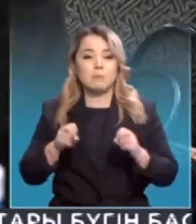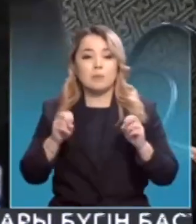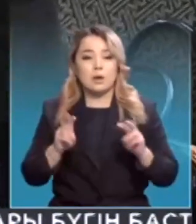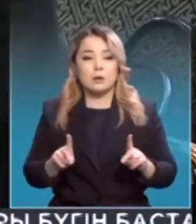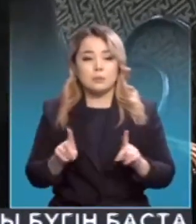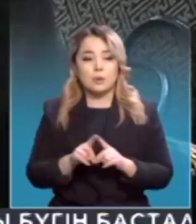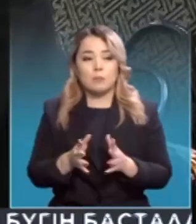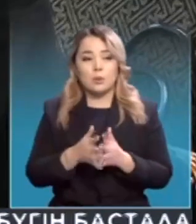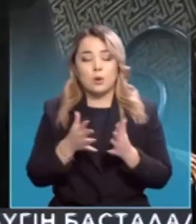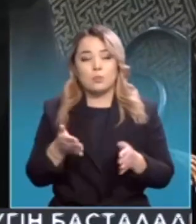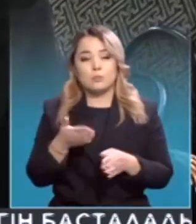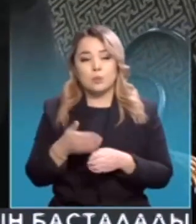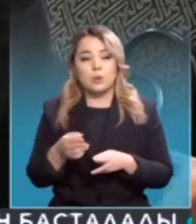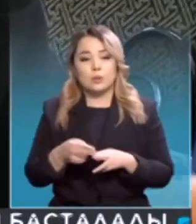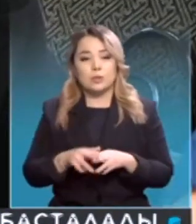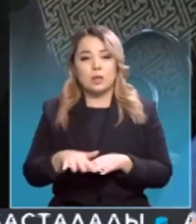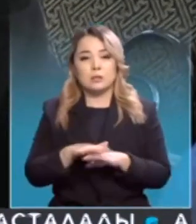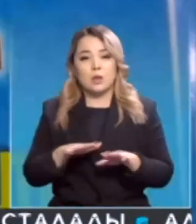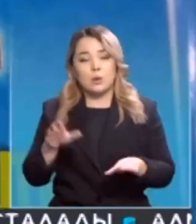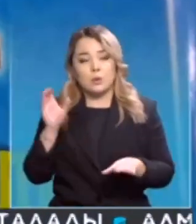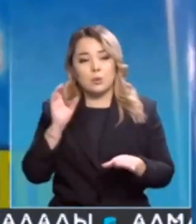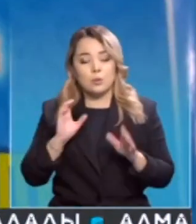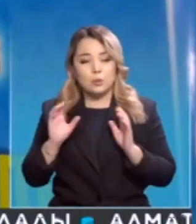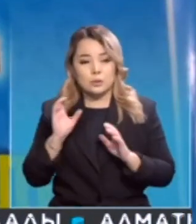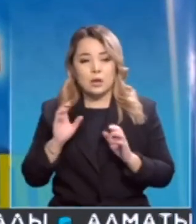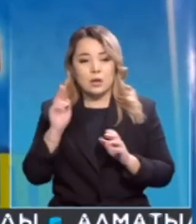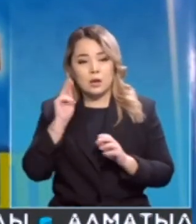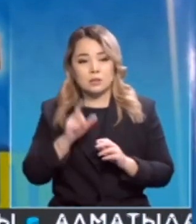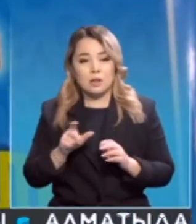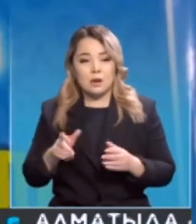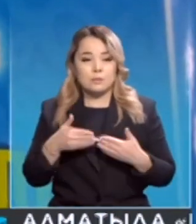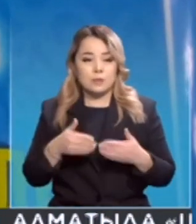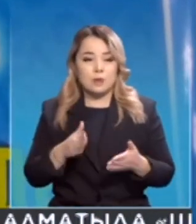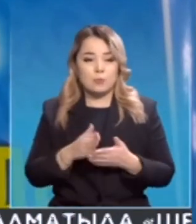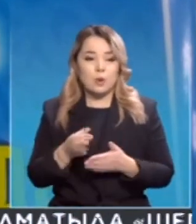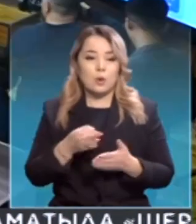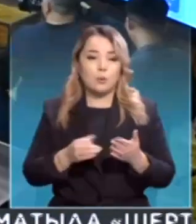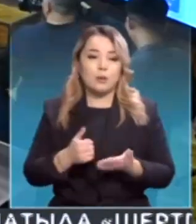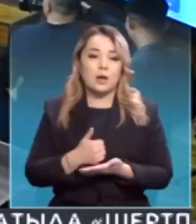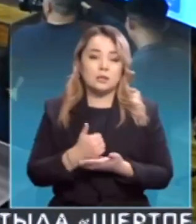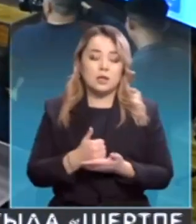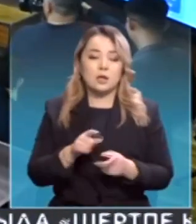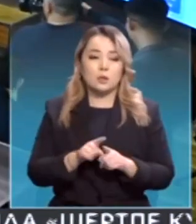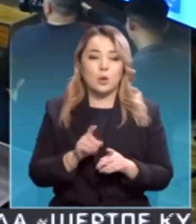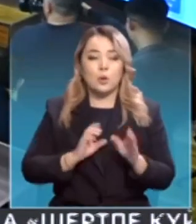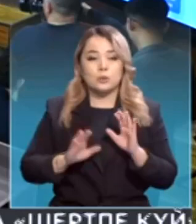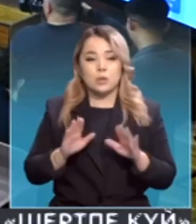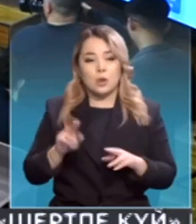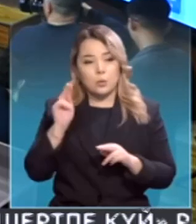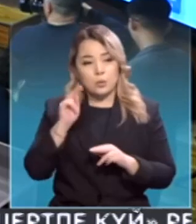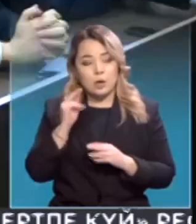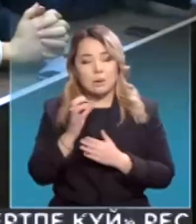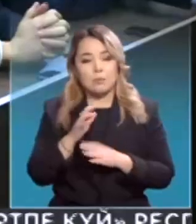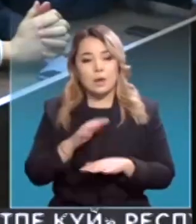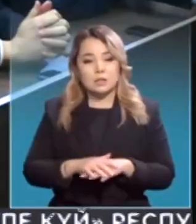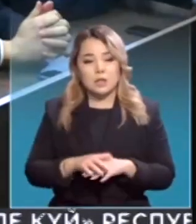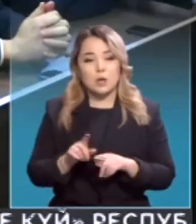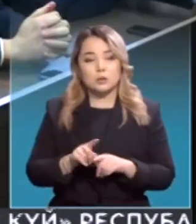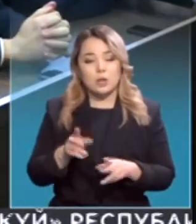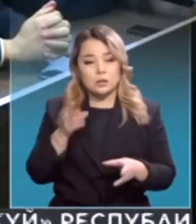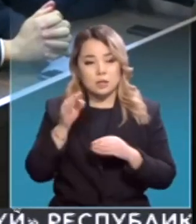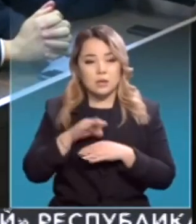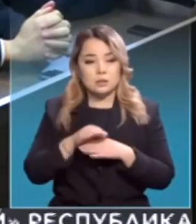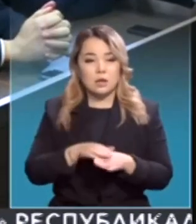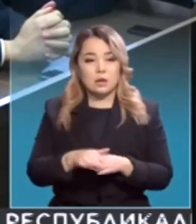мамандардың басым бөлігі осы іргелі оқу орнының түлектері. Облыс әкімі мен сала министрі университеттің оқу базасымен танысып,